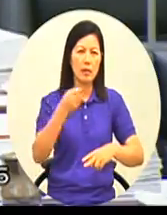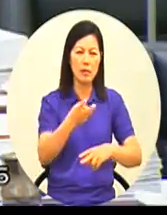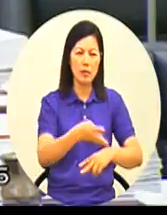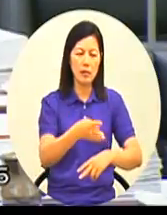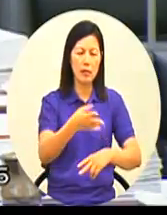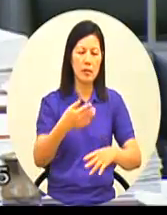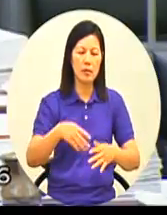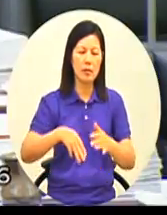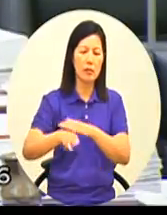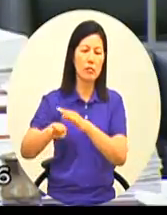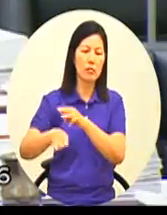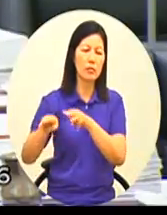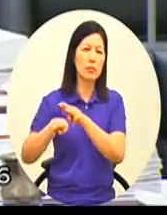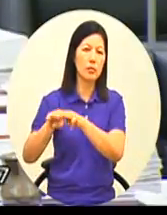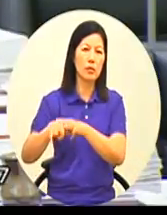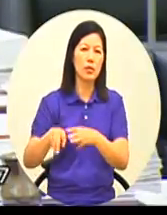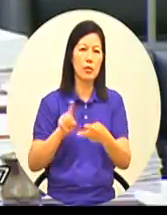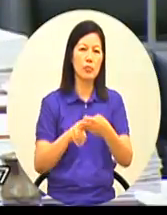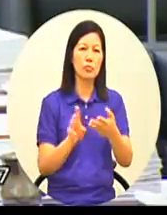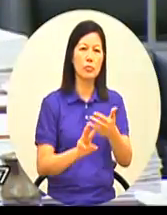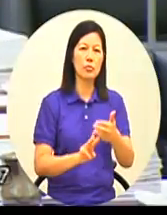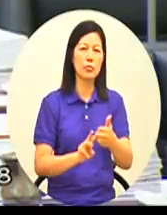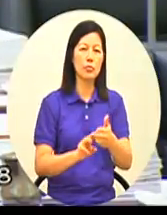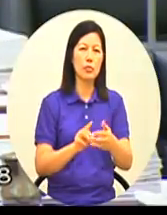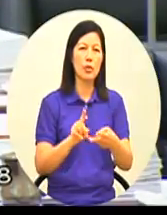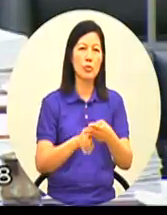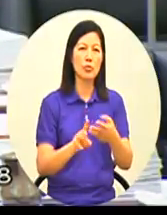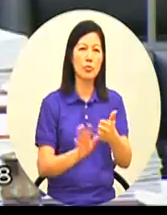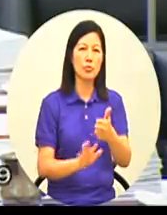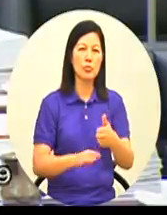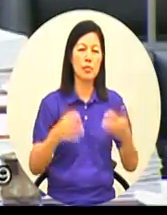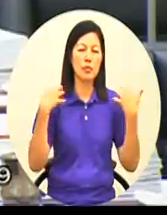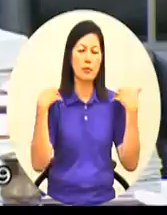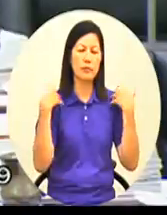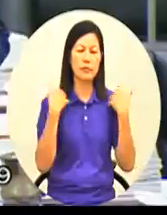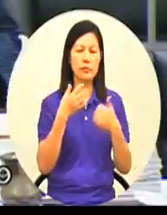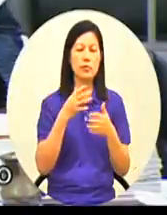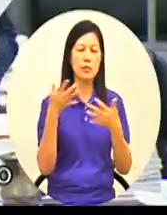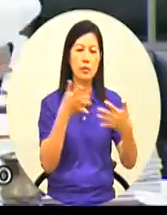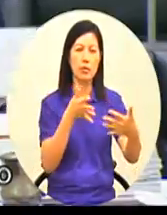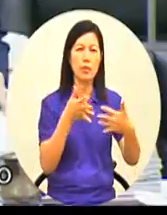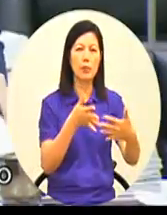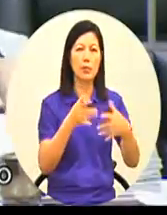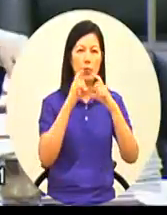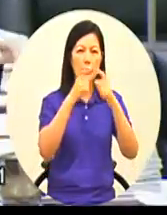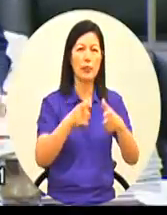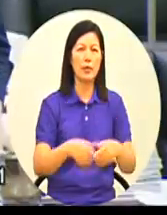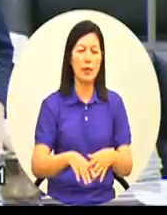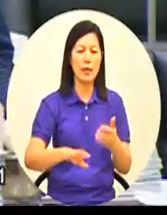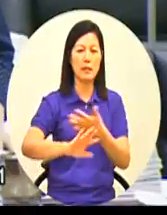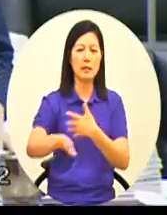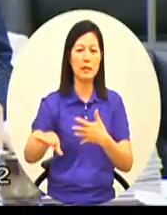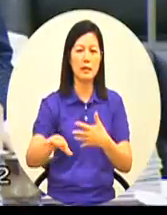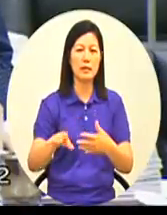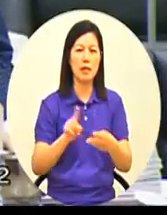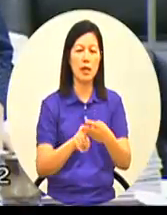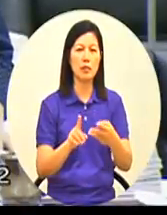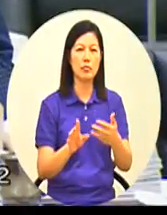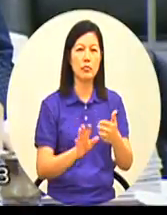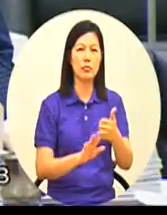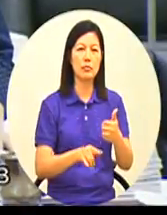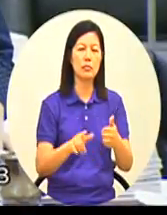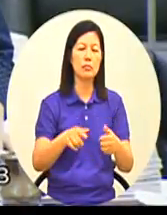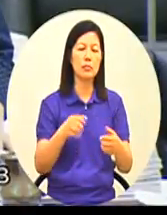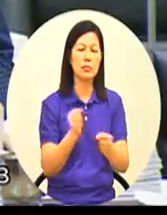下这个主管就好了，反正都是主委，都是主管在答复嘛。那其他的科室主管在干嘛？